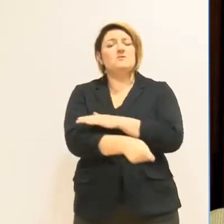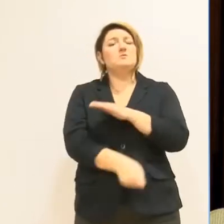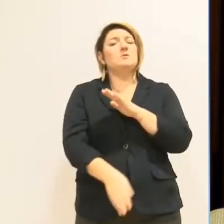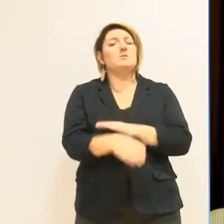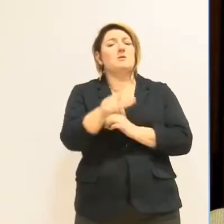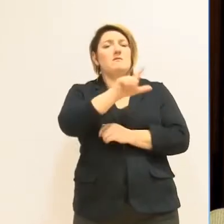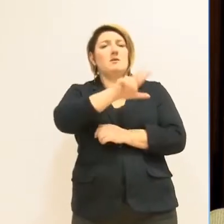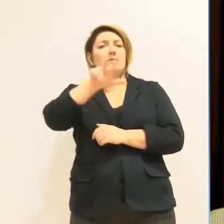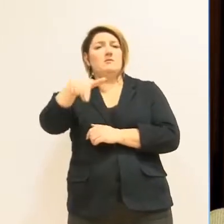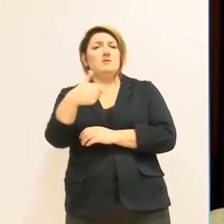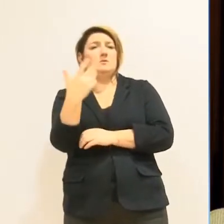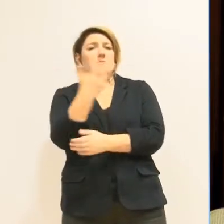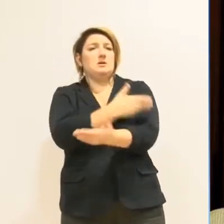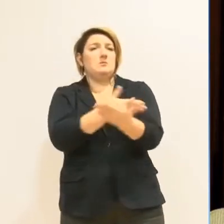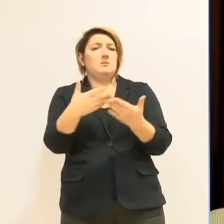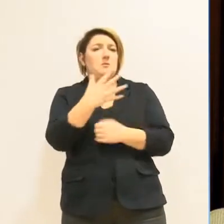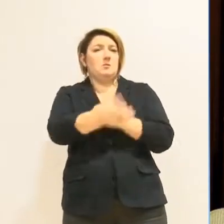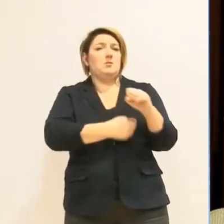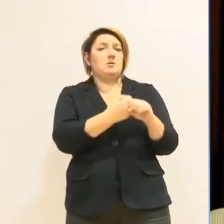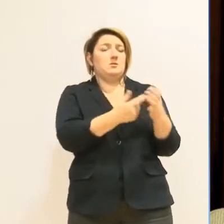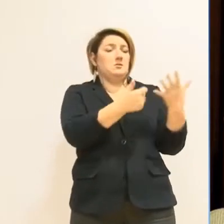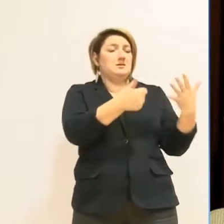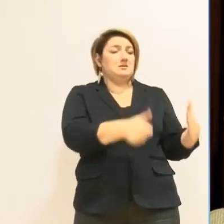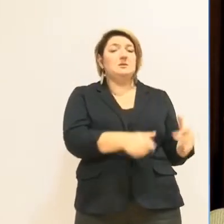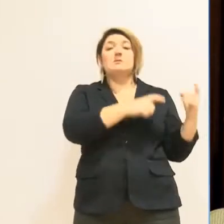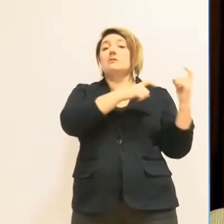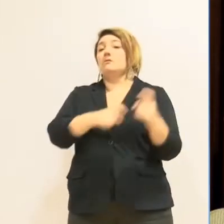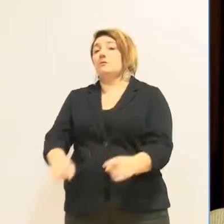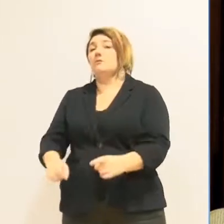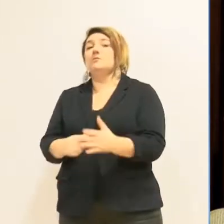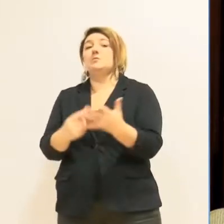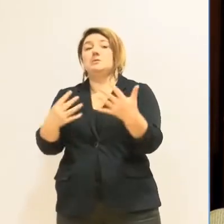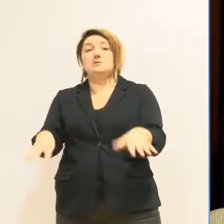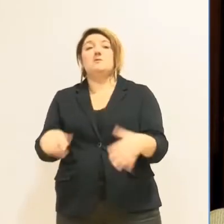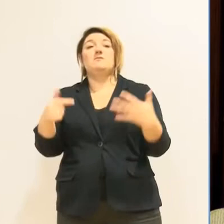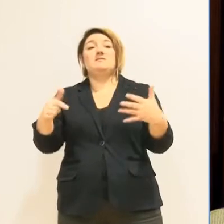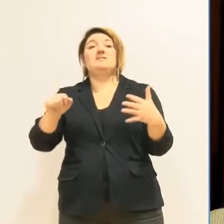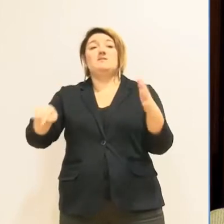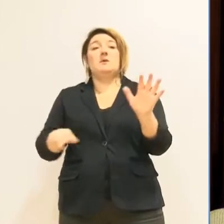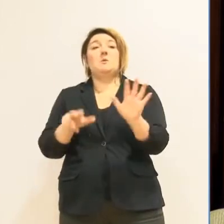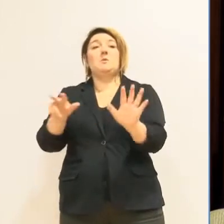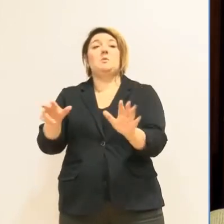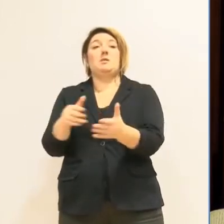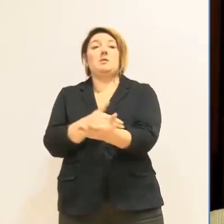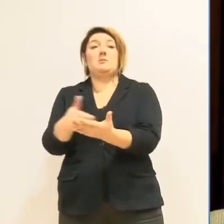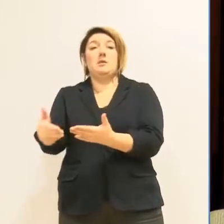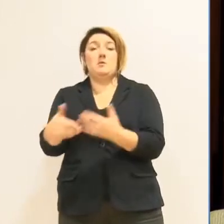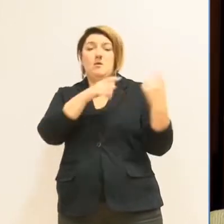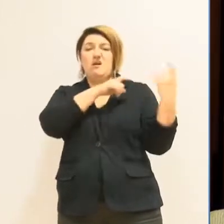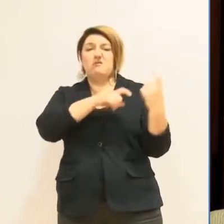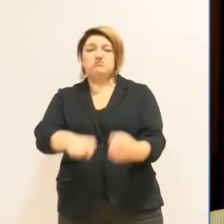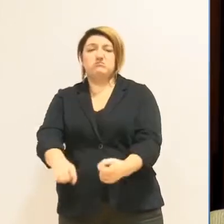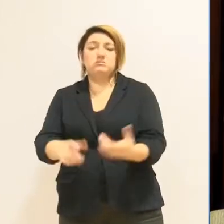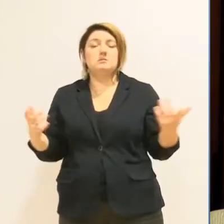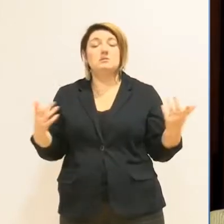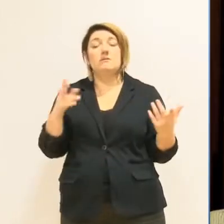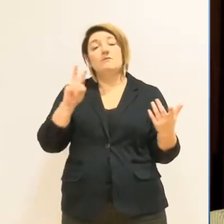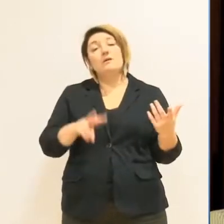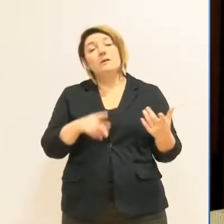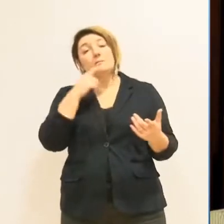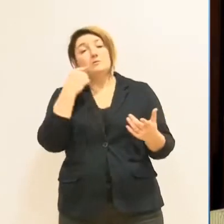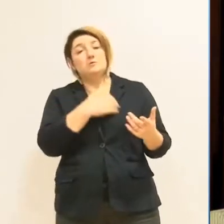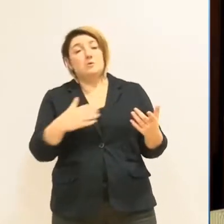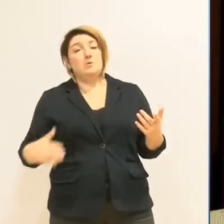23,5 millions en 2016 à 17,8 millions en 2019. Votre budget 2019, monsieur le maire,